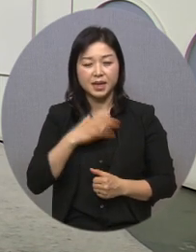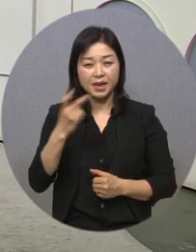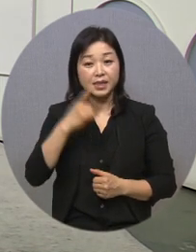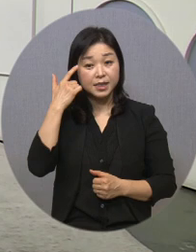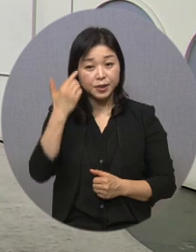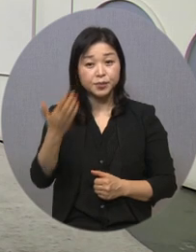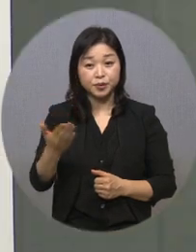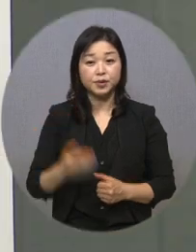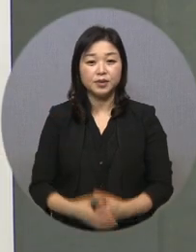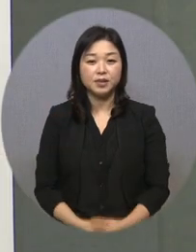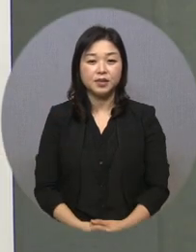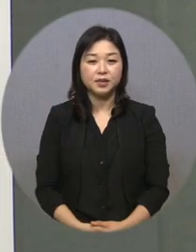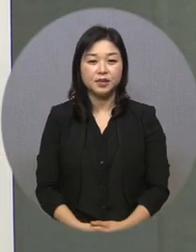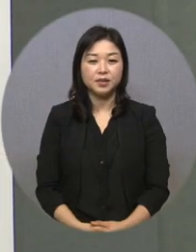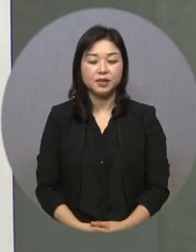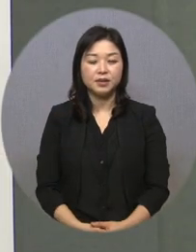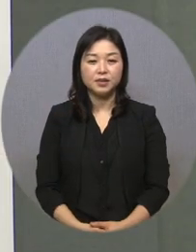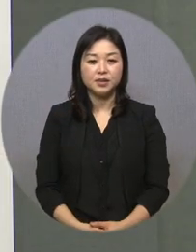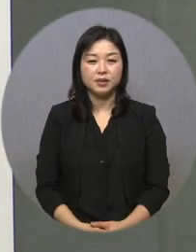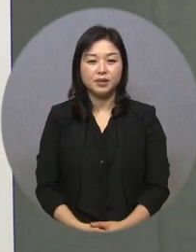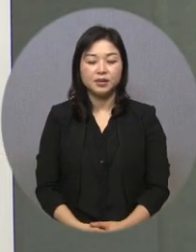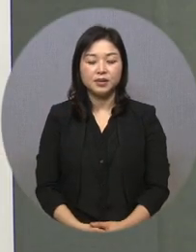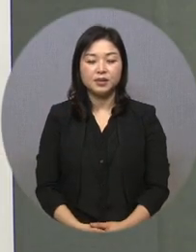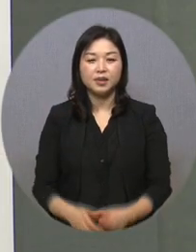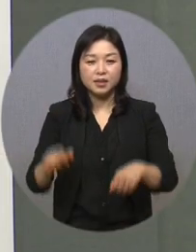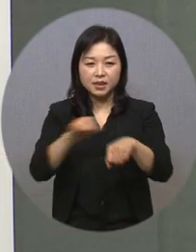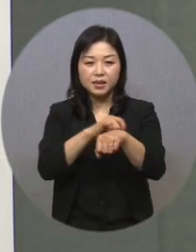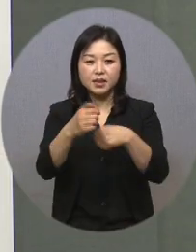하나 하겠습니다. 그러니까